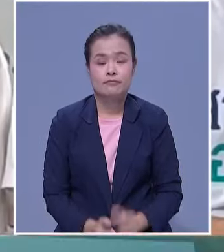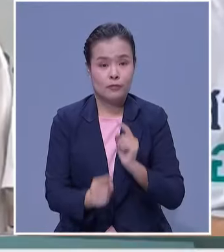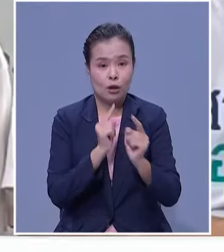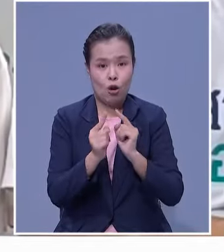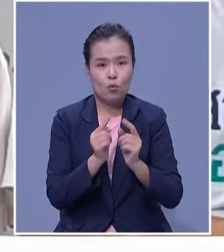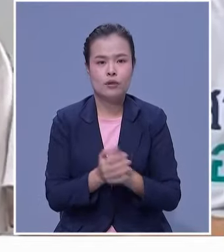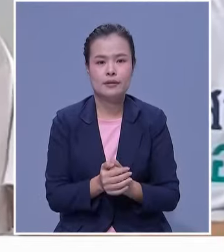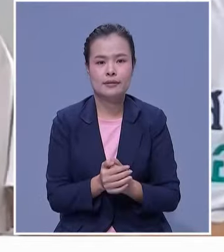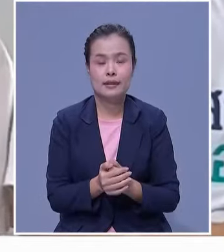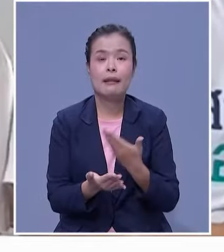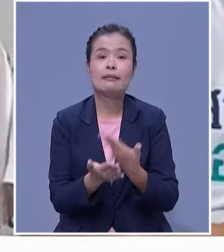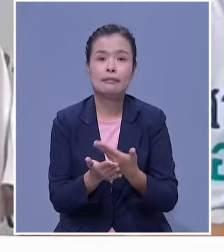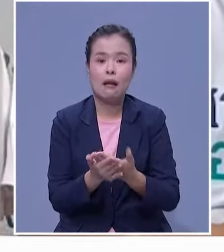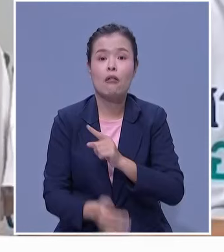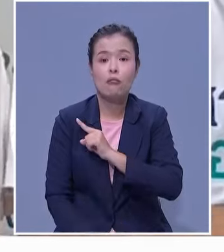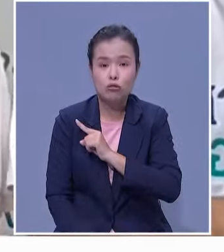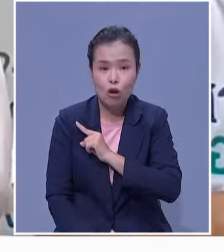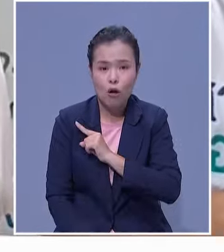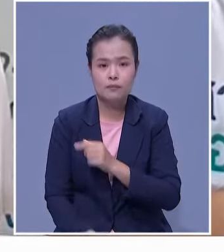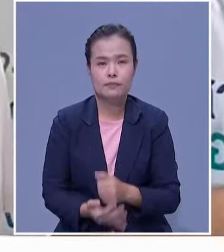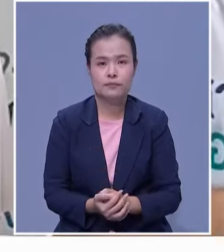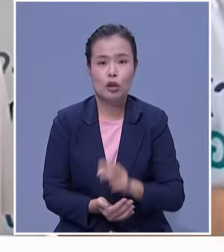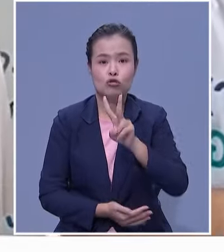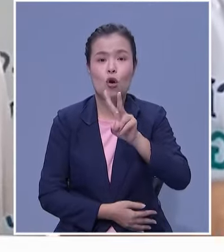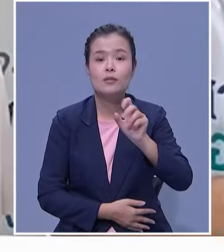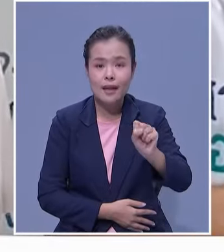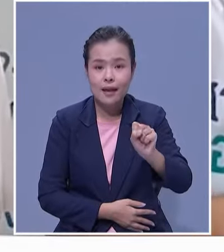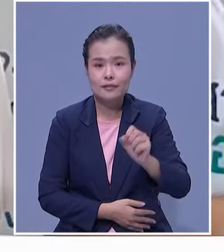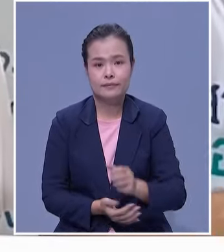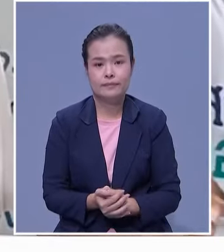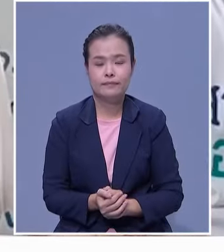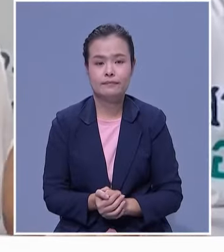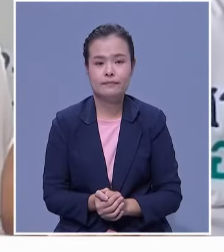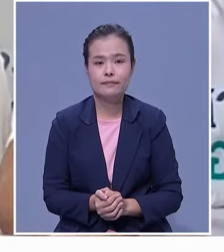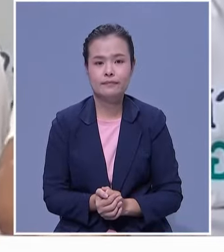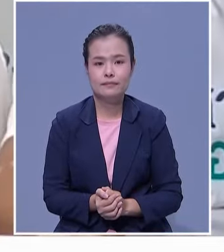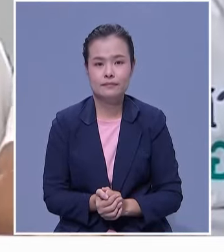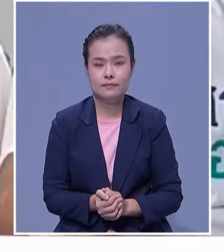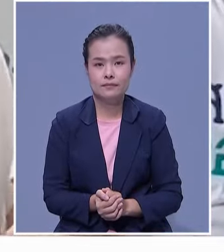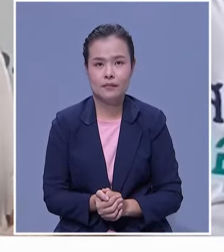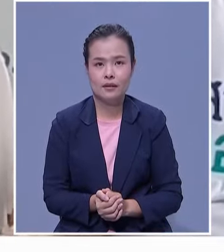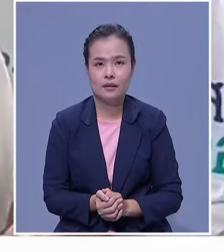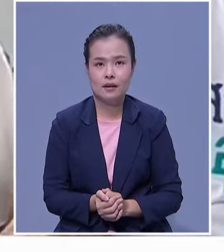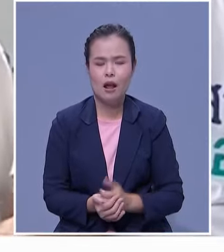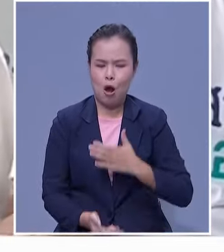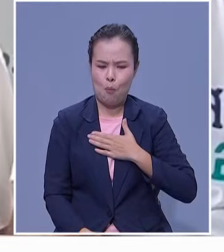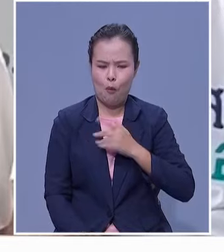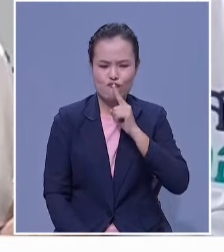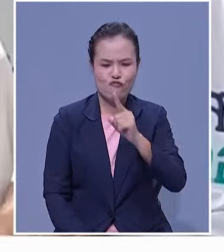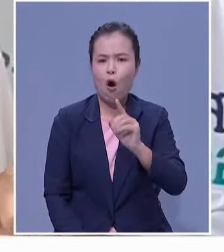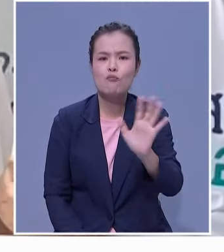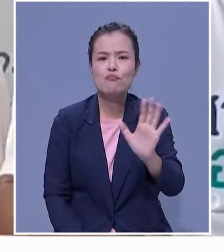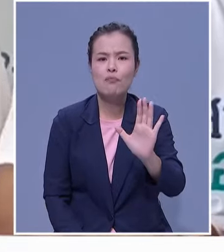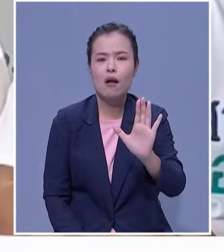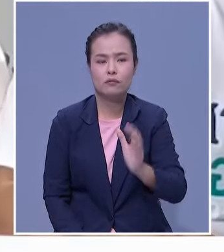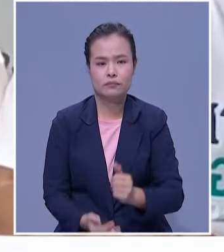ขอชดใช้ภาษีใหม่ให้200,000 บาท แต่อย่าให้ผมมีการฟ้องร้องเรื่